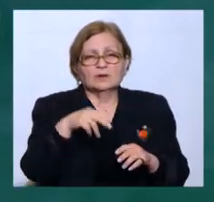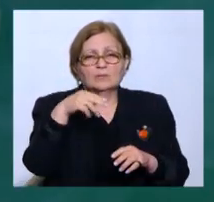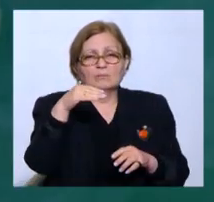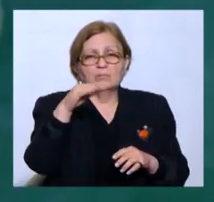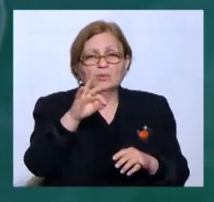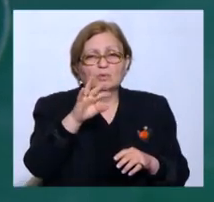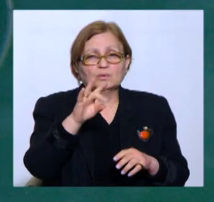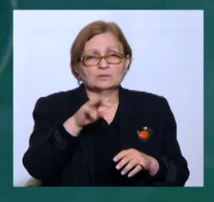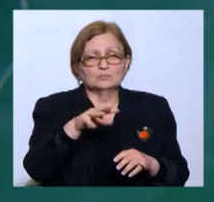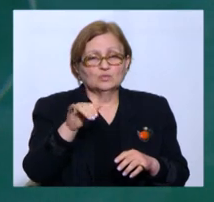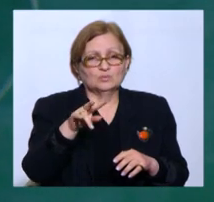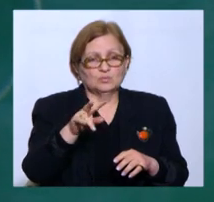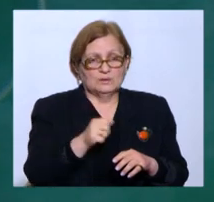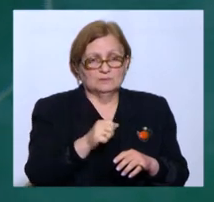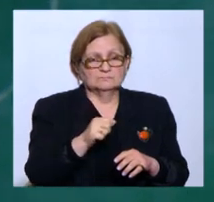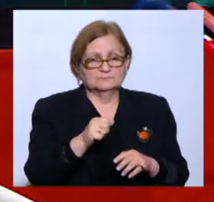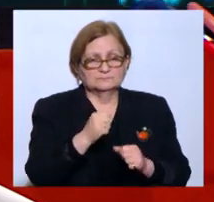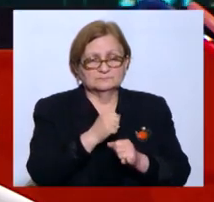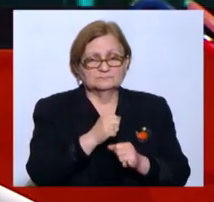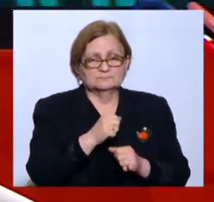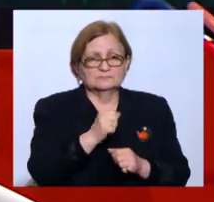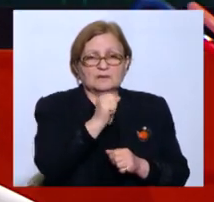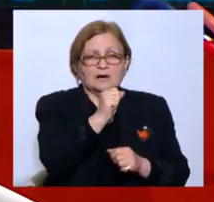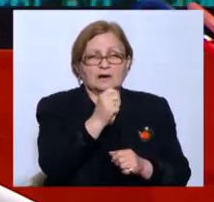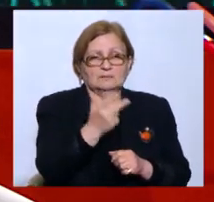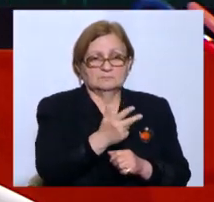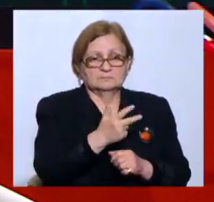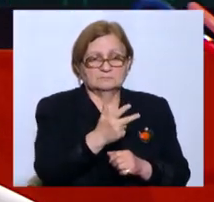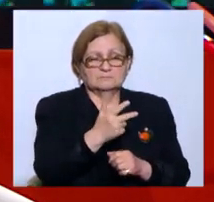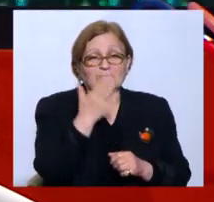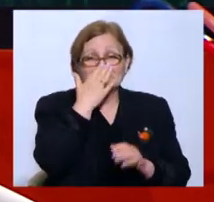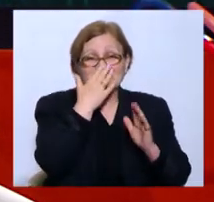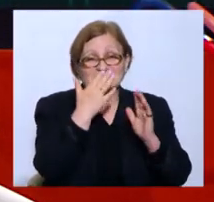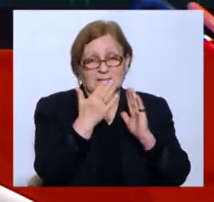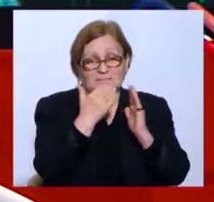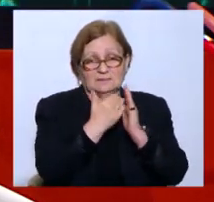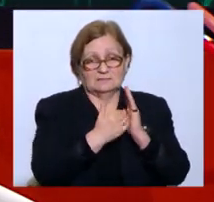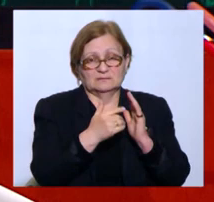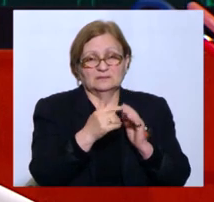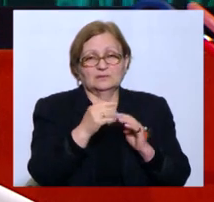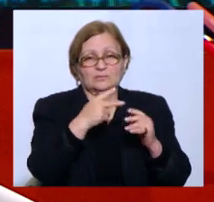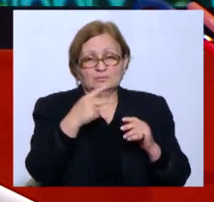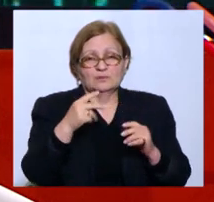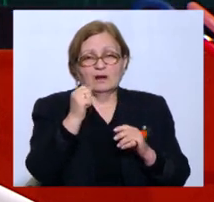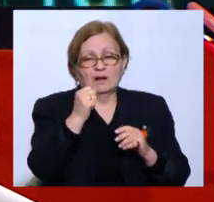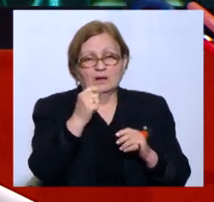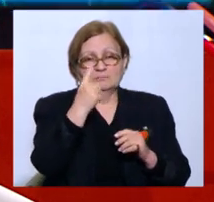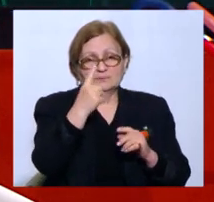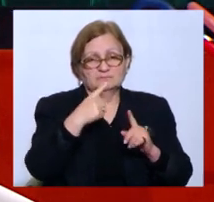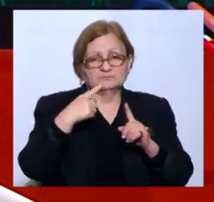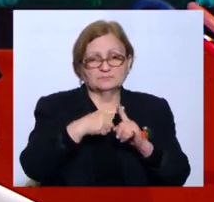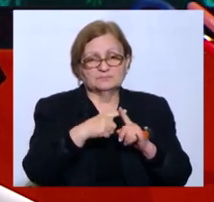უყვარს ფორმულებთან მუშაობა, ამიტომ ჩავწეროთ. ანუ A მესამე, მესამე გაკვეთილი უდრის A პირველს პლუს